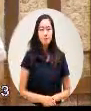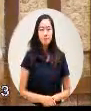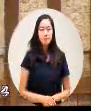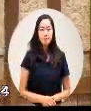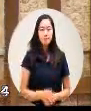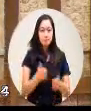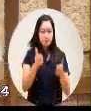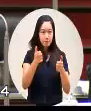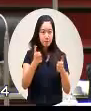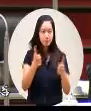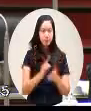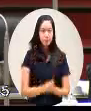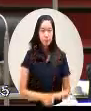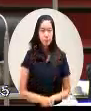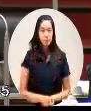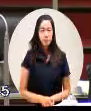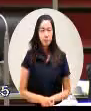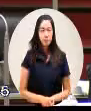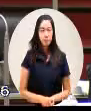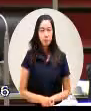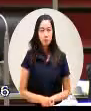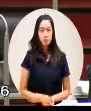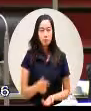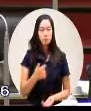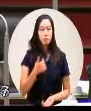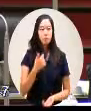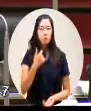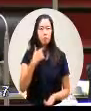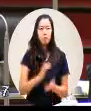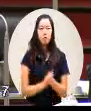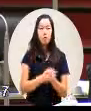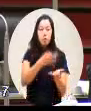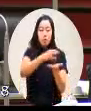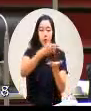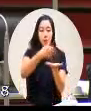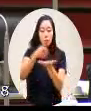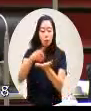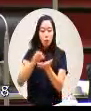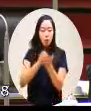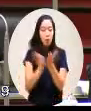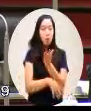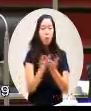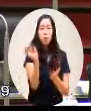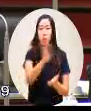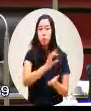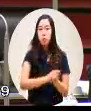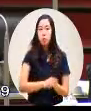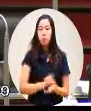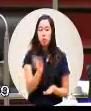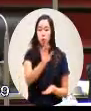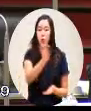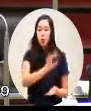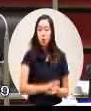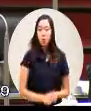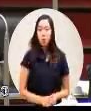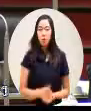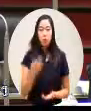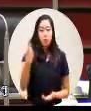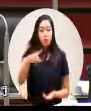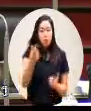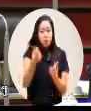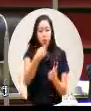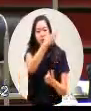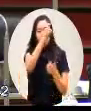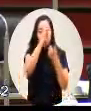好，谢谢大队长哦。我将来唔办三零警察局的预算，我嘛是一定维护你警察局的预算，包括含议长同